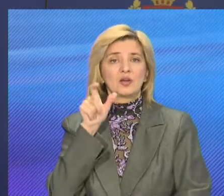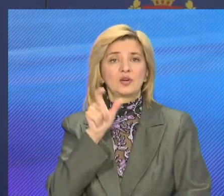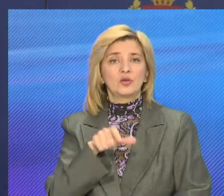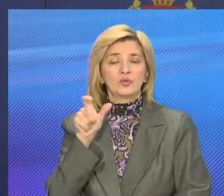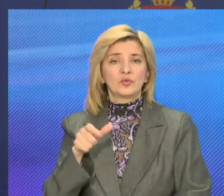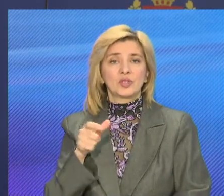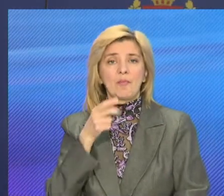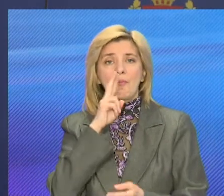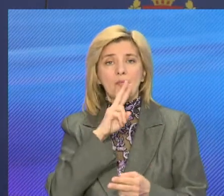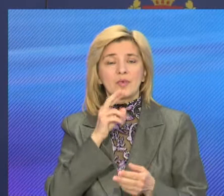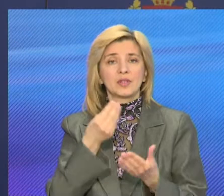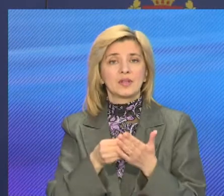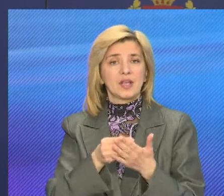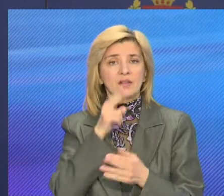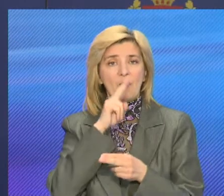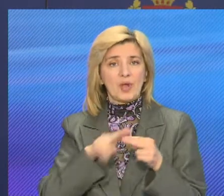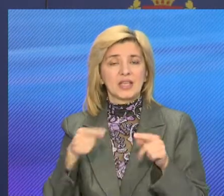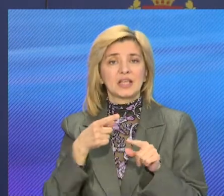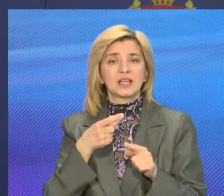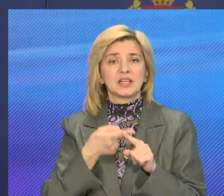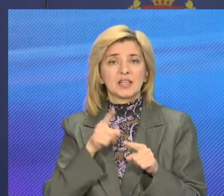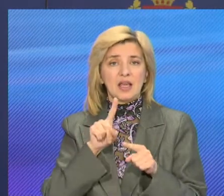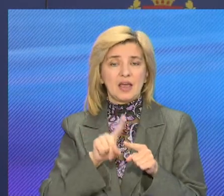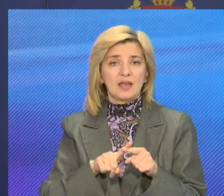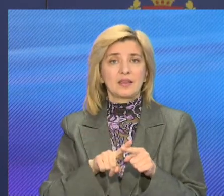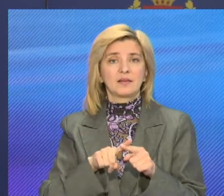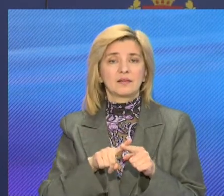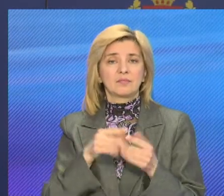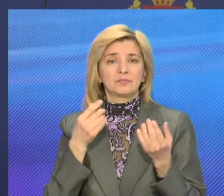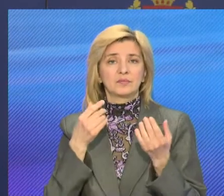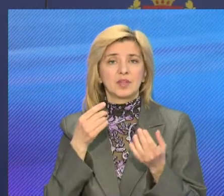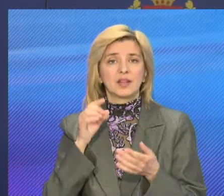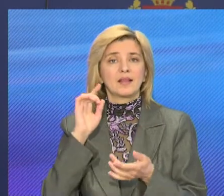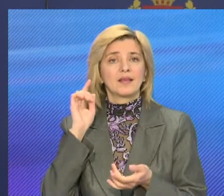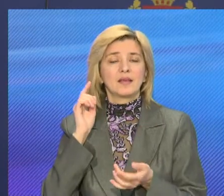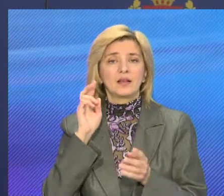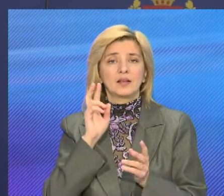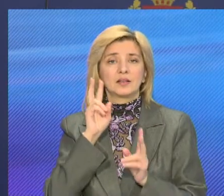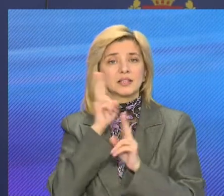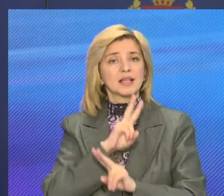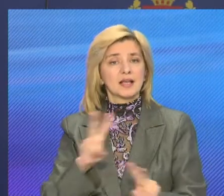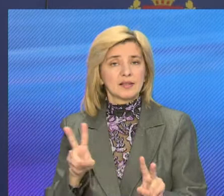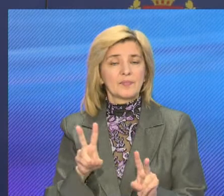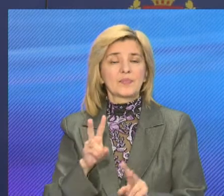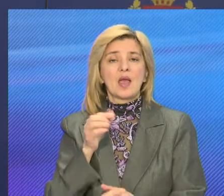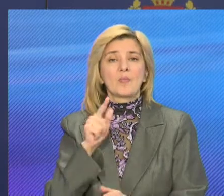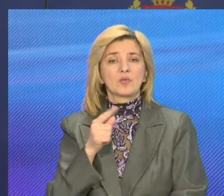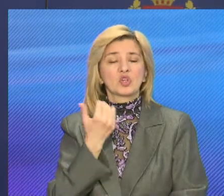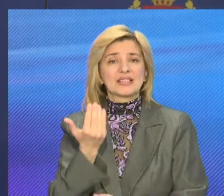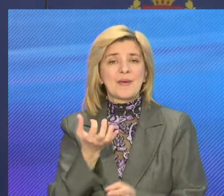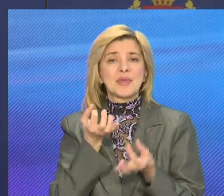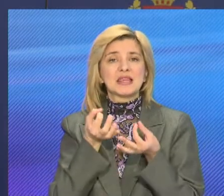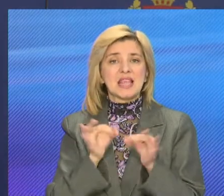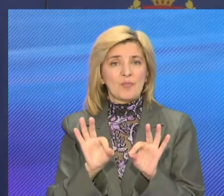несут большие финансовые потери вот из элементарной цифровой неграмотности, да, о том, что все-таки они сами